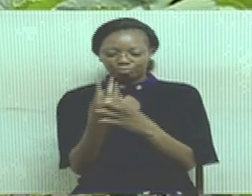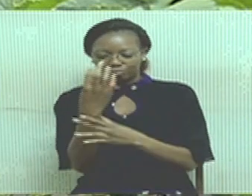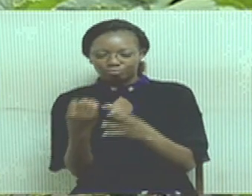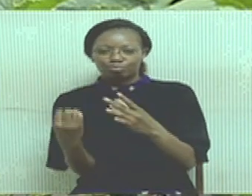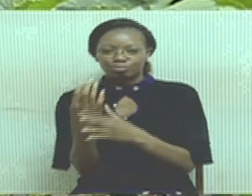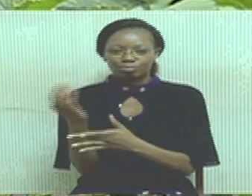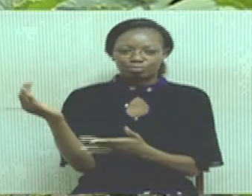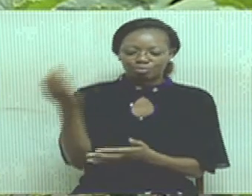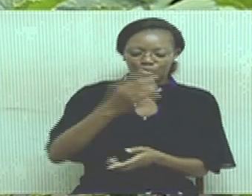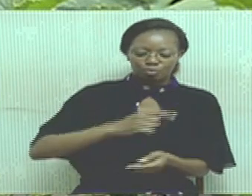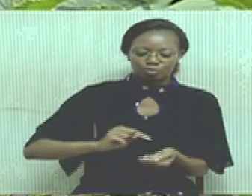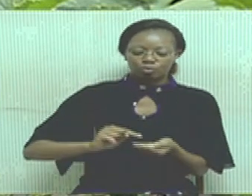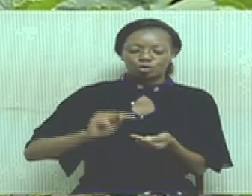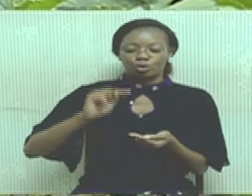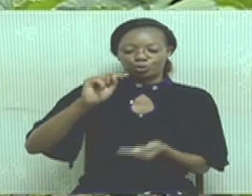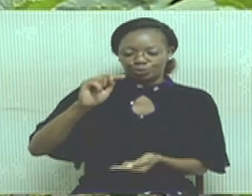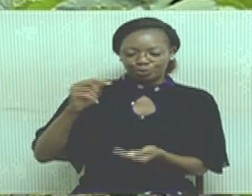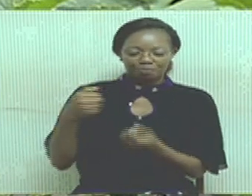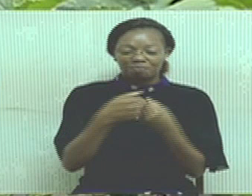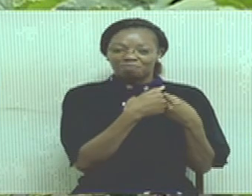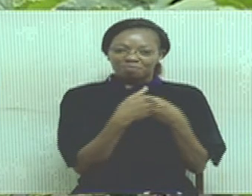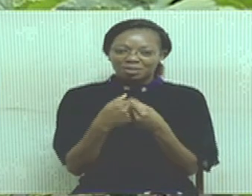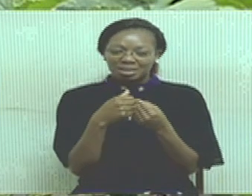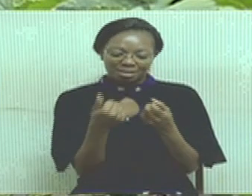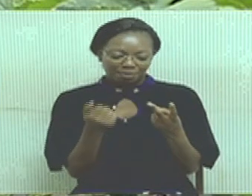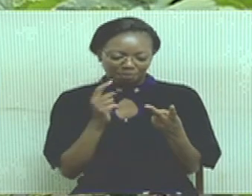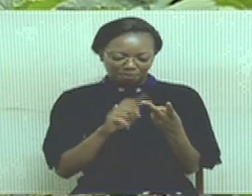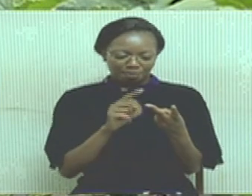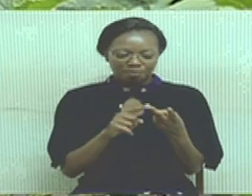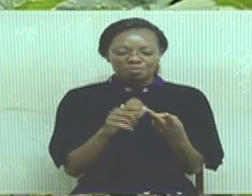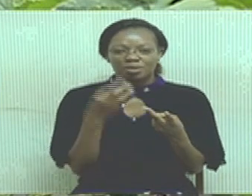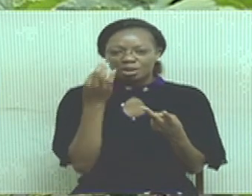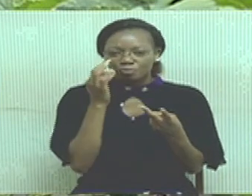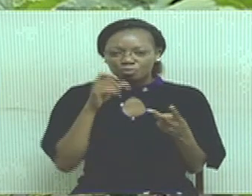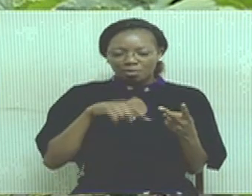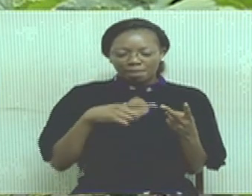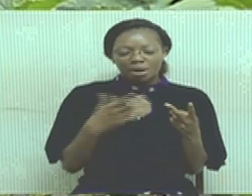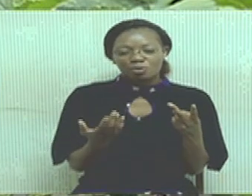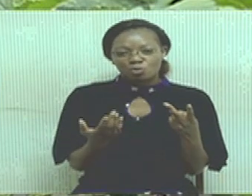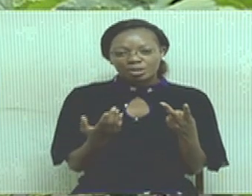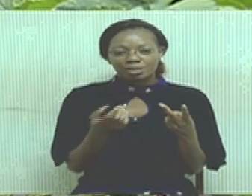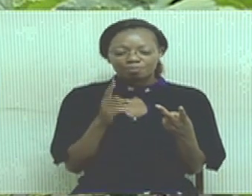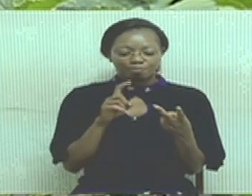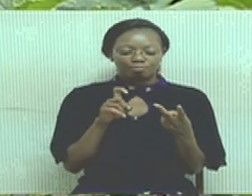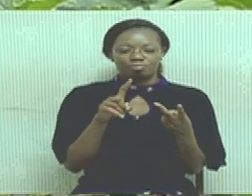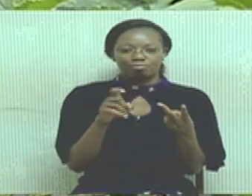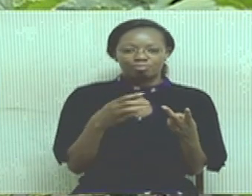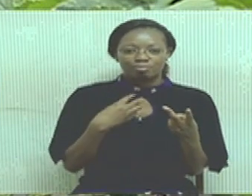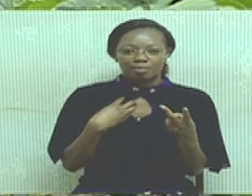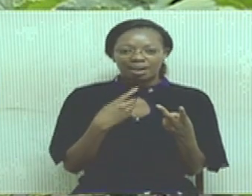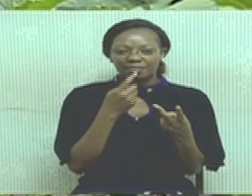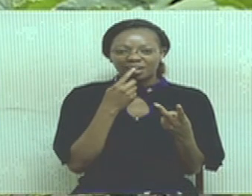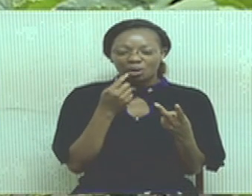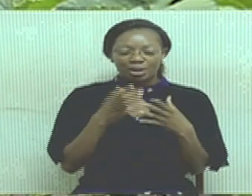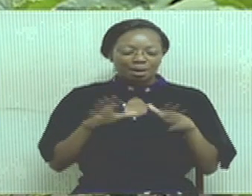unakuwa na matunda mengi, mazao yako yatakuwa yameongezeka. Shida ingine ambao inapatikana katika ukuzaji